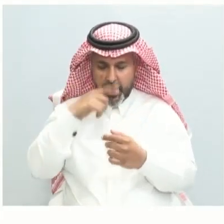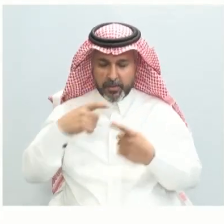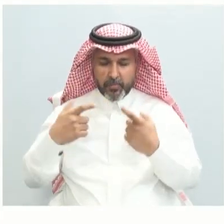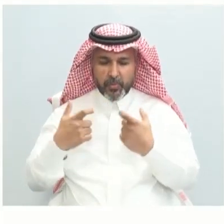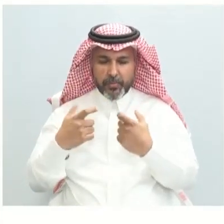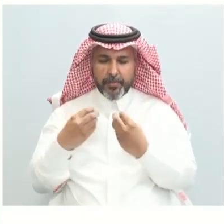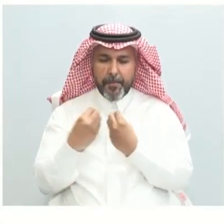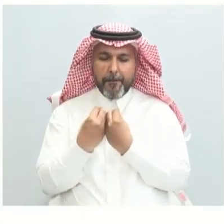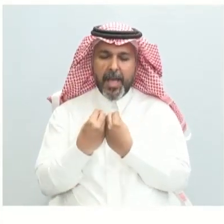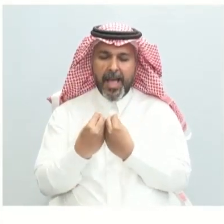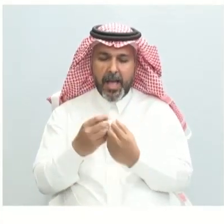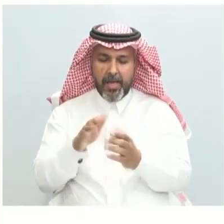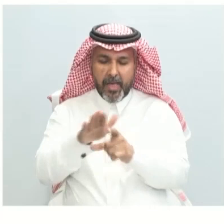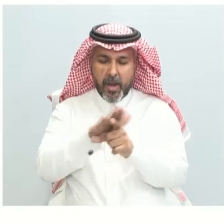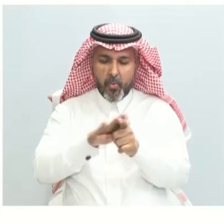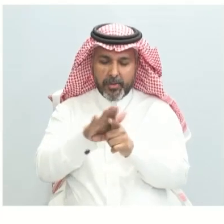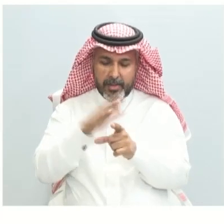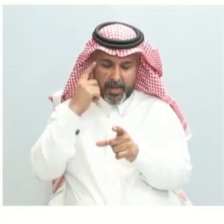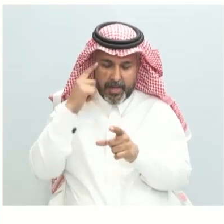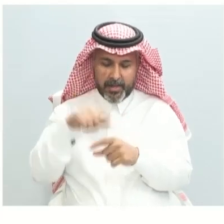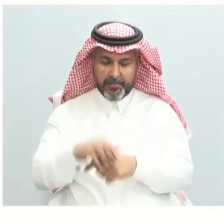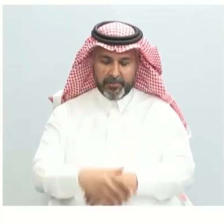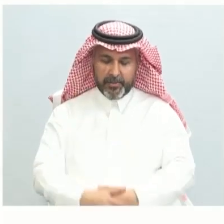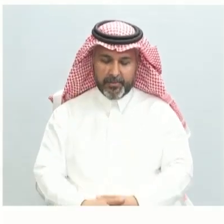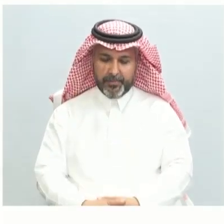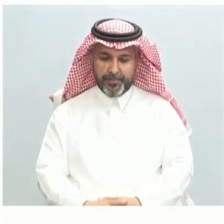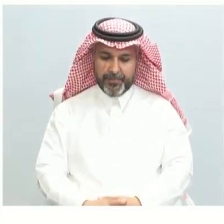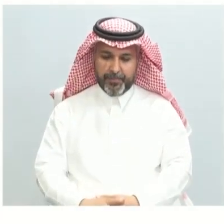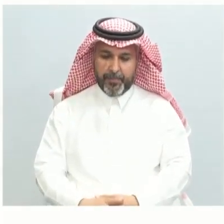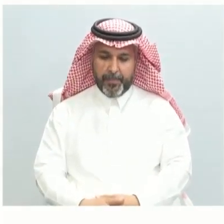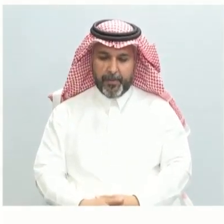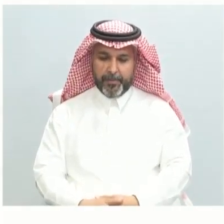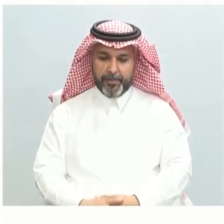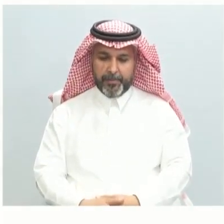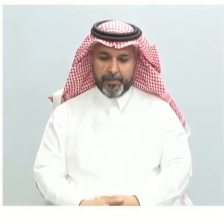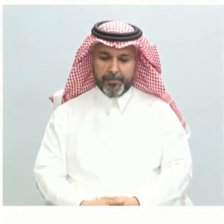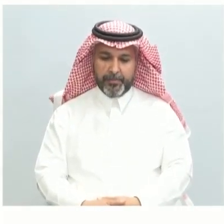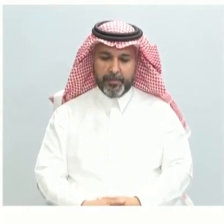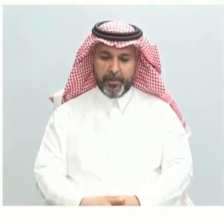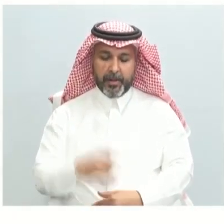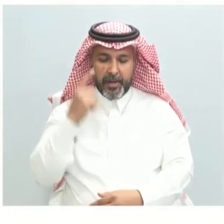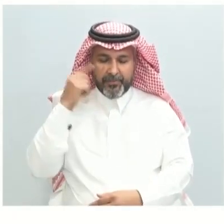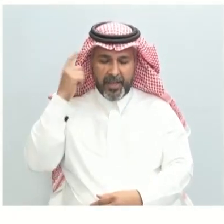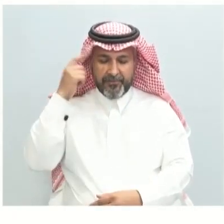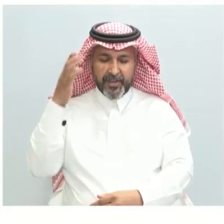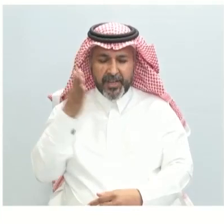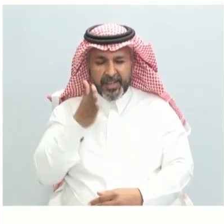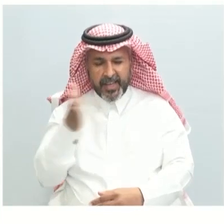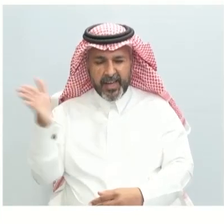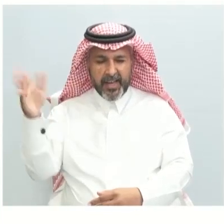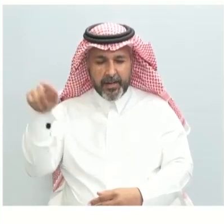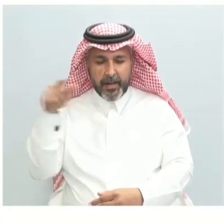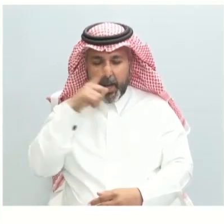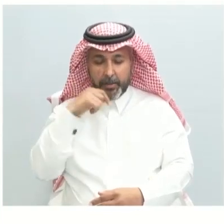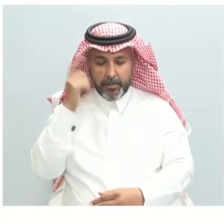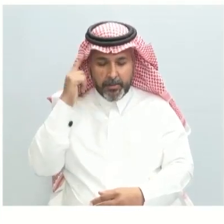في وحدته الوطنيه سواء كانت تميزا او تعصبا او انحرافا فكريا